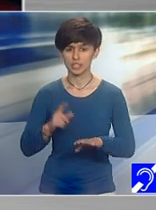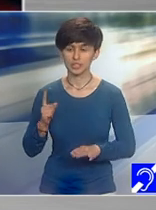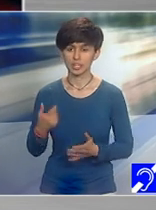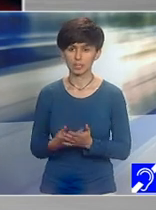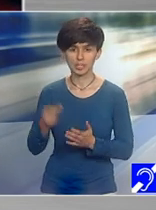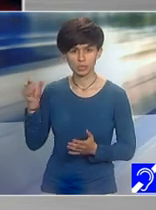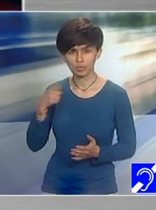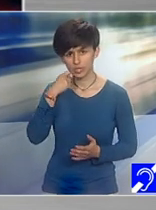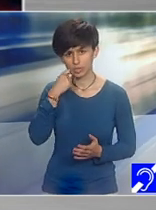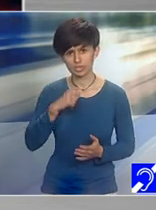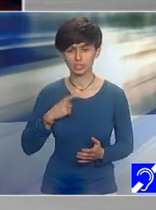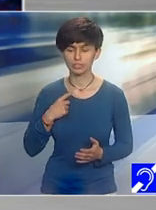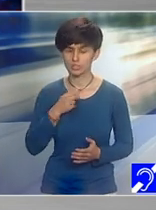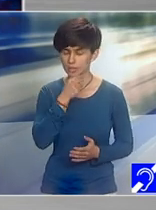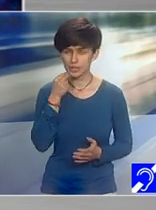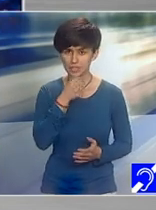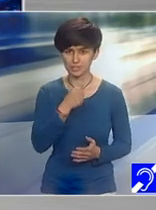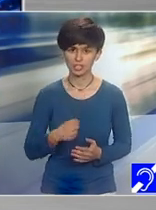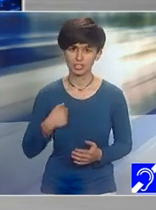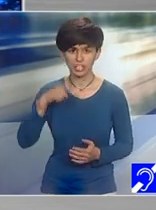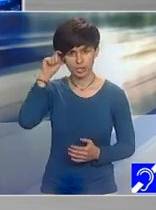interesul clujenilor ar trebui să primeze.